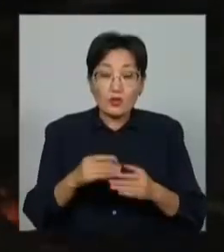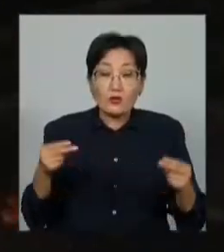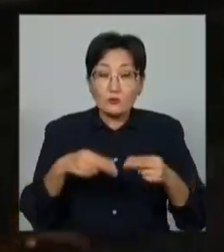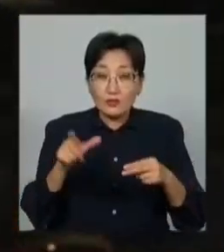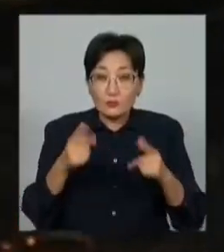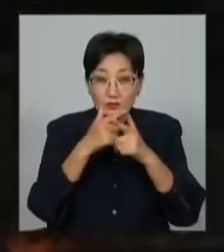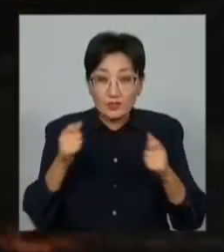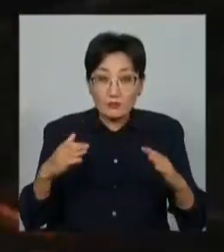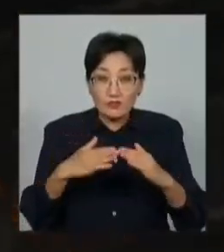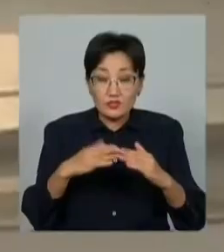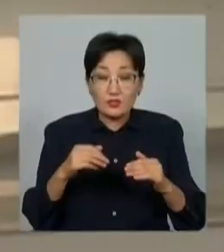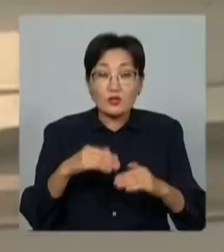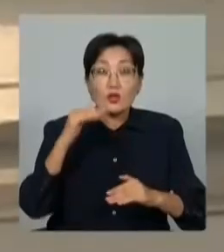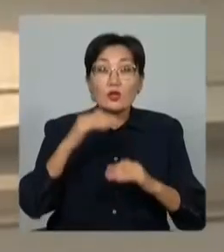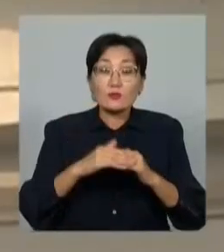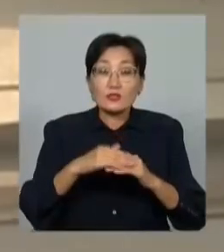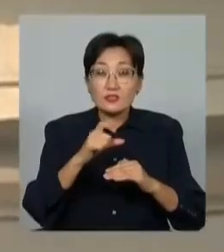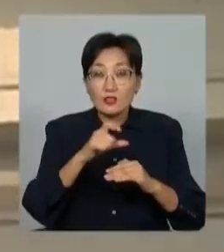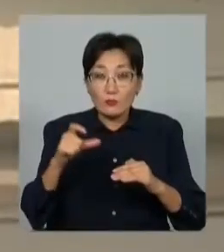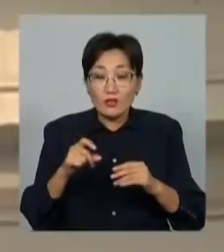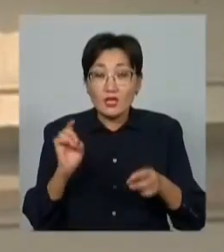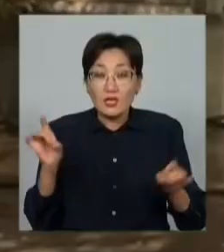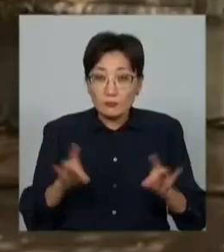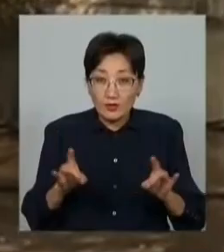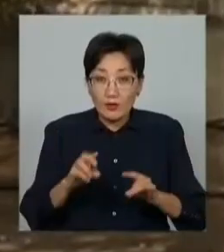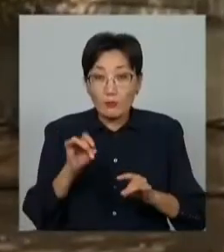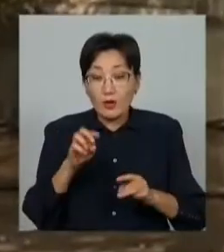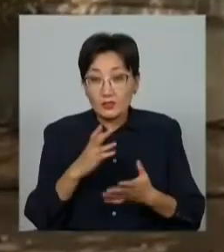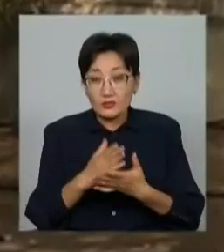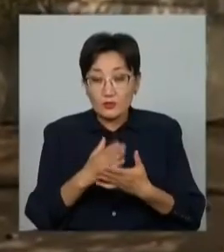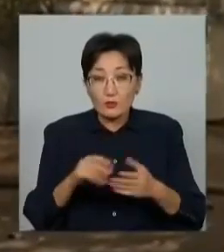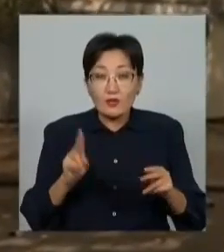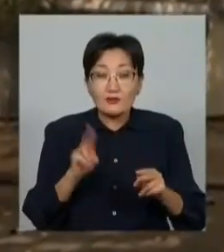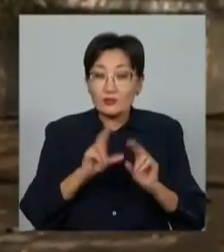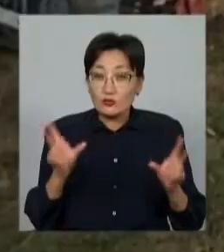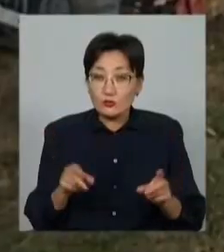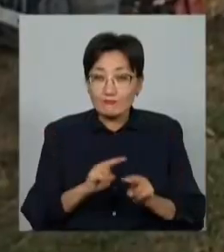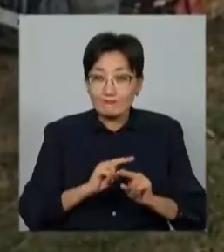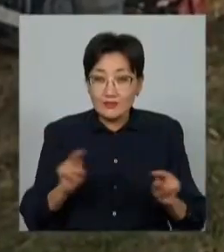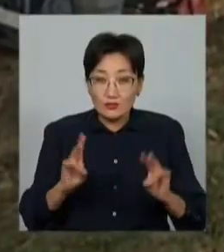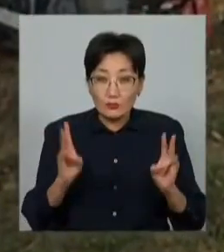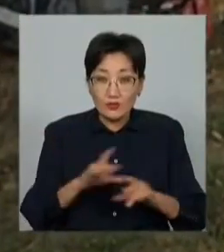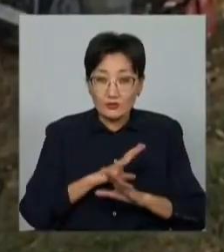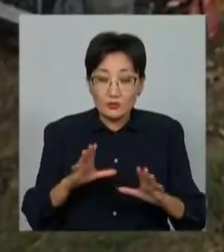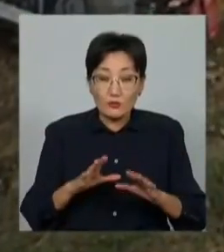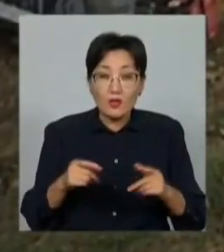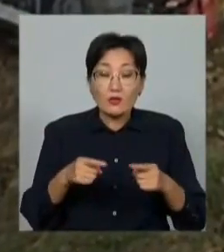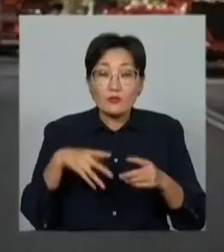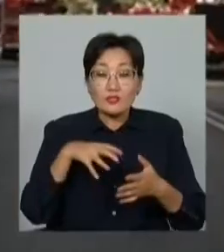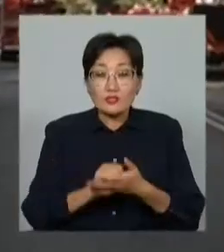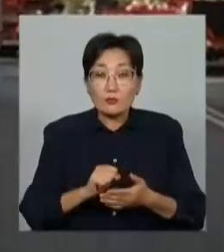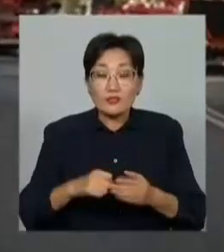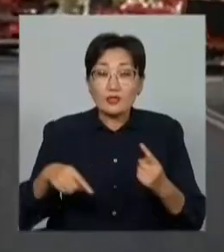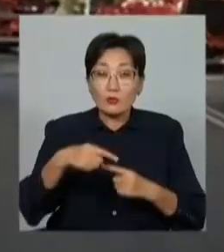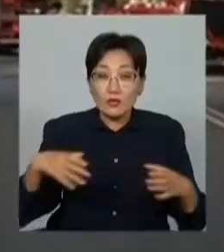Куәгерлердің ақпарынша ғимараттың ең жоғары қабатында кафелер мен барлар бар. Абырой болғанда ешкім зардап шекпеген. Дегенмен ғимаратты жалғалып отырған